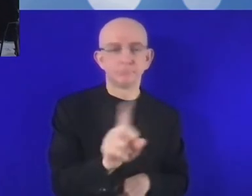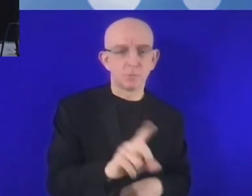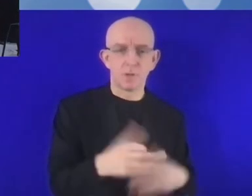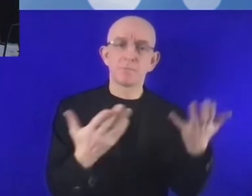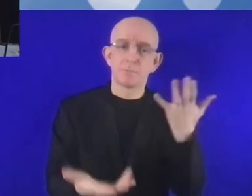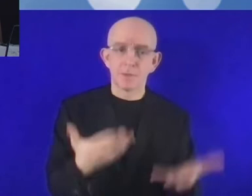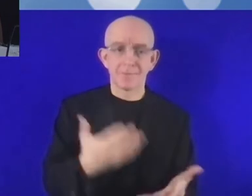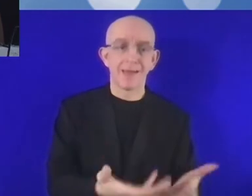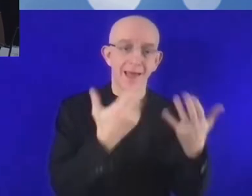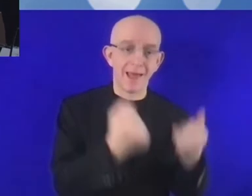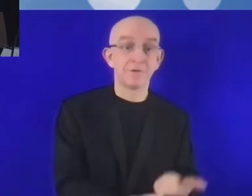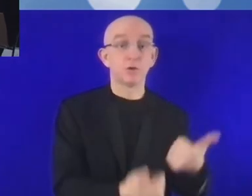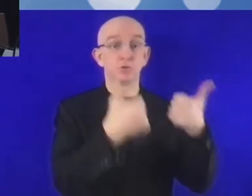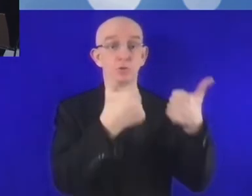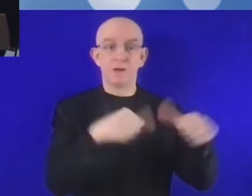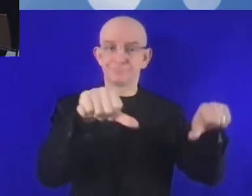ممتازة